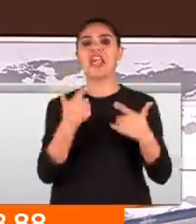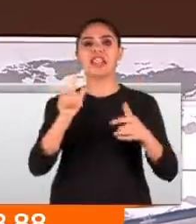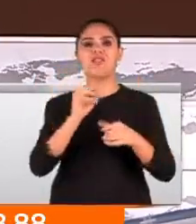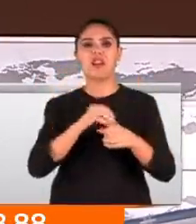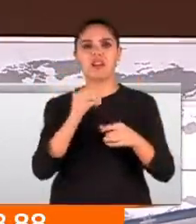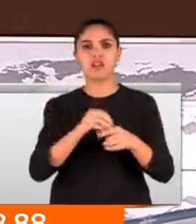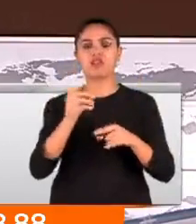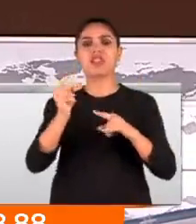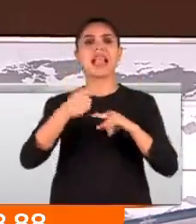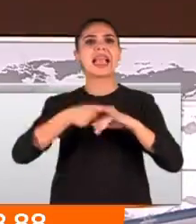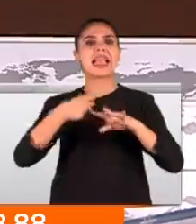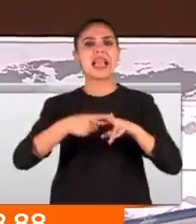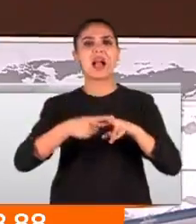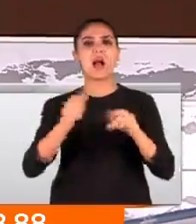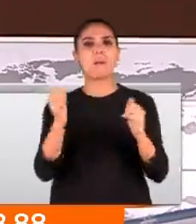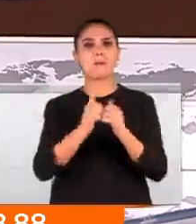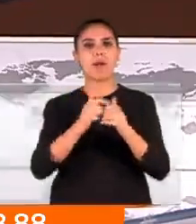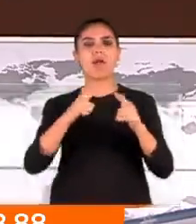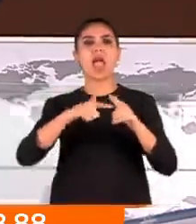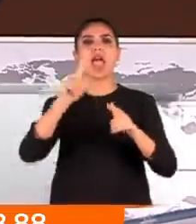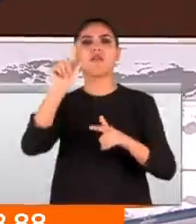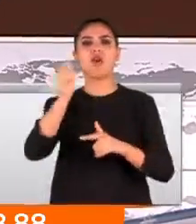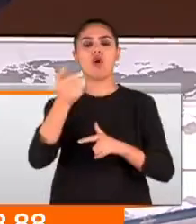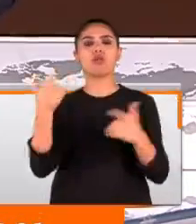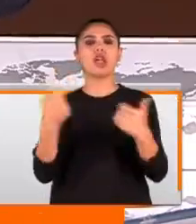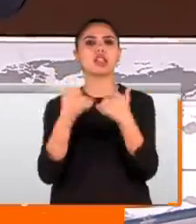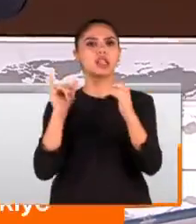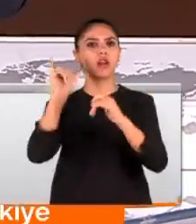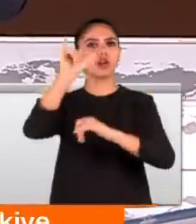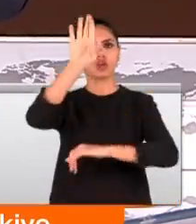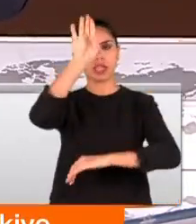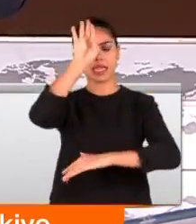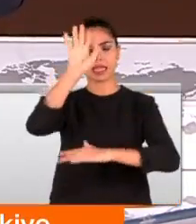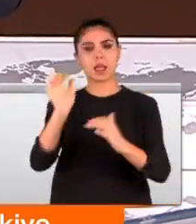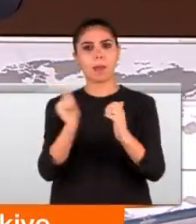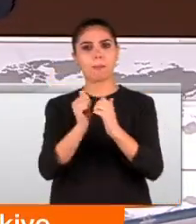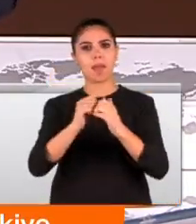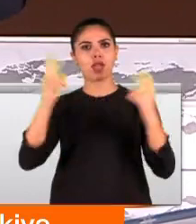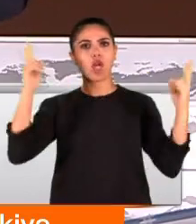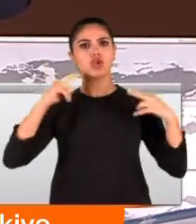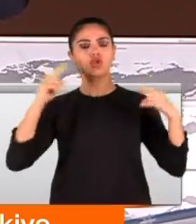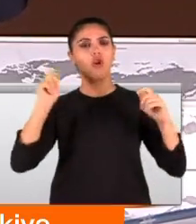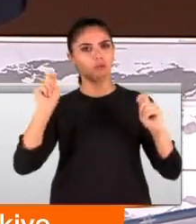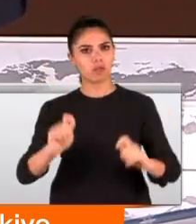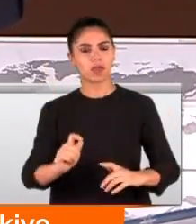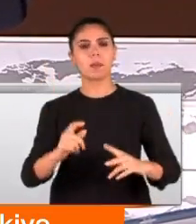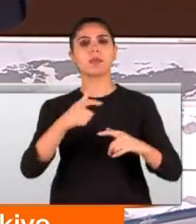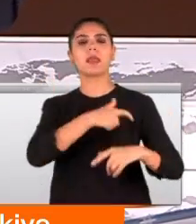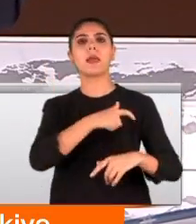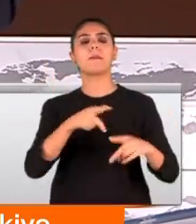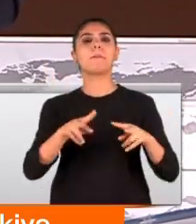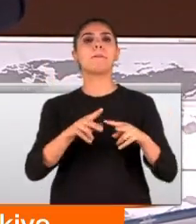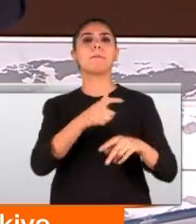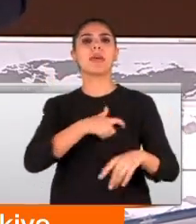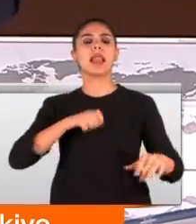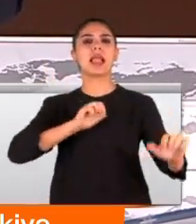insansız hava aracıyla F-16 savaş uçağı İstanbul semalarında birlikte gösteri uçuşu yaptı. Milli Savunma Bakanı da